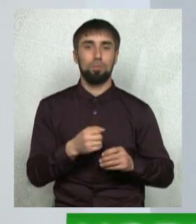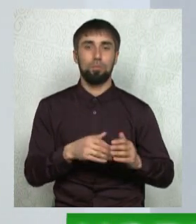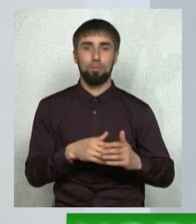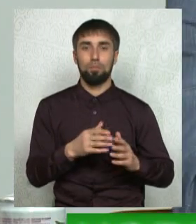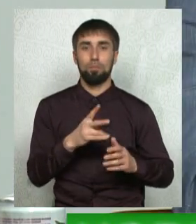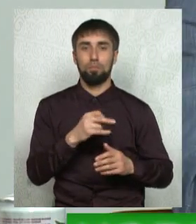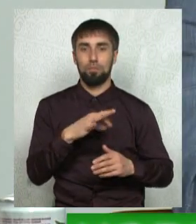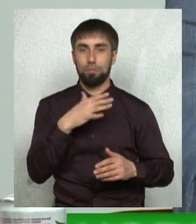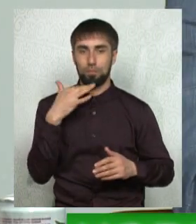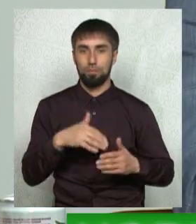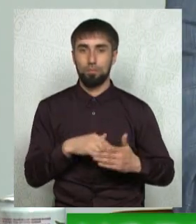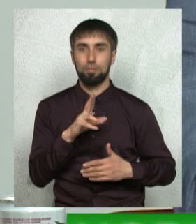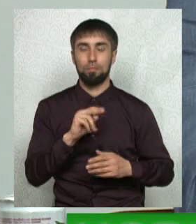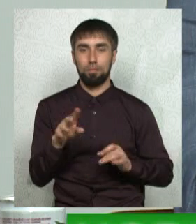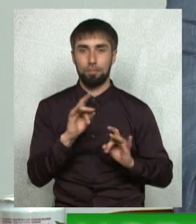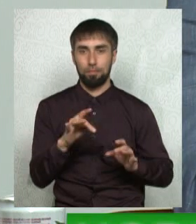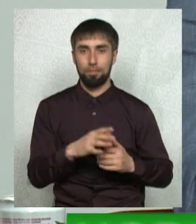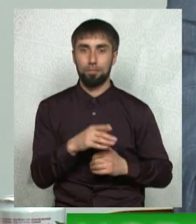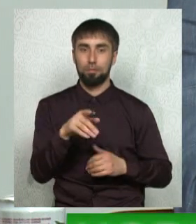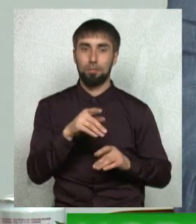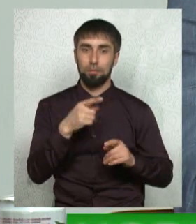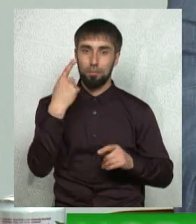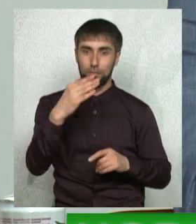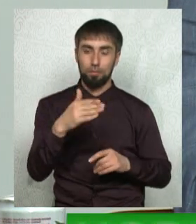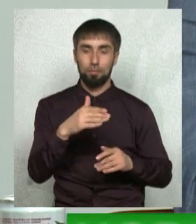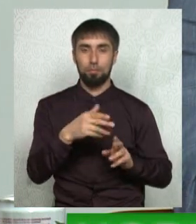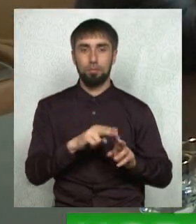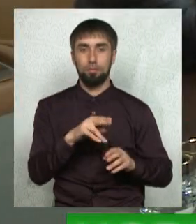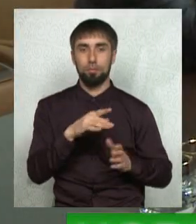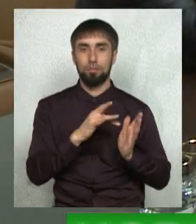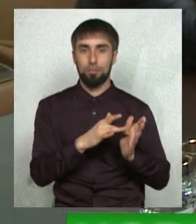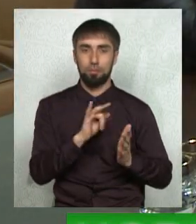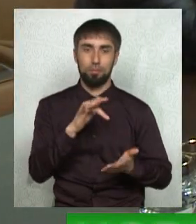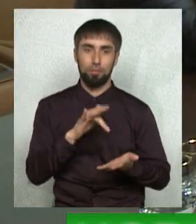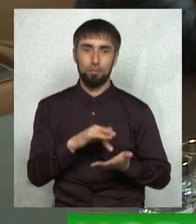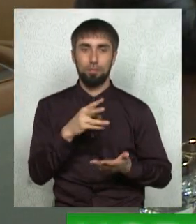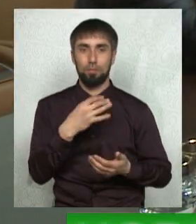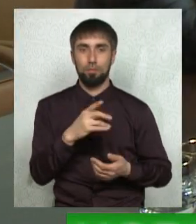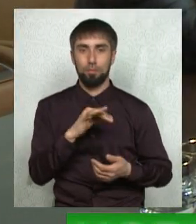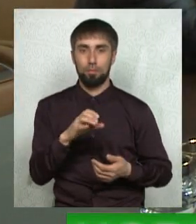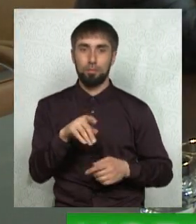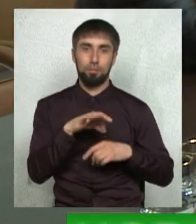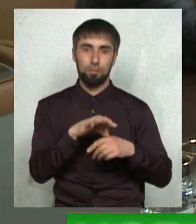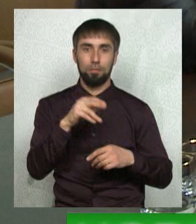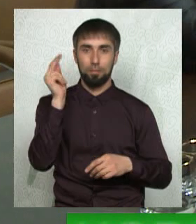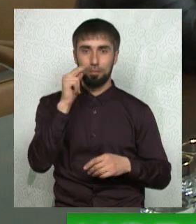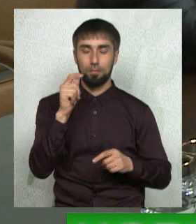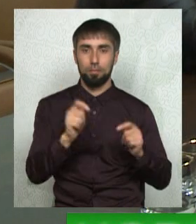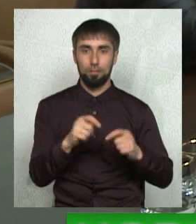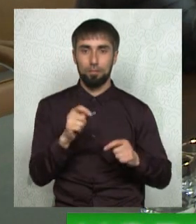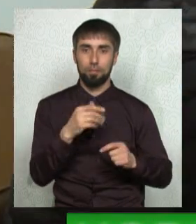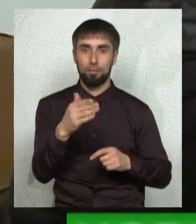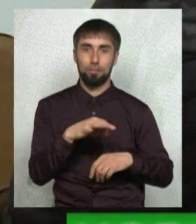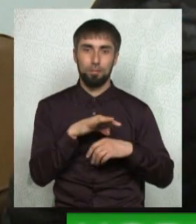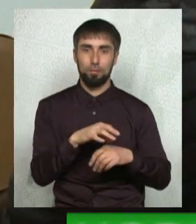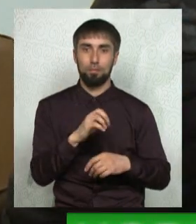им рассказывали. Организатор тренинга – Комитет по туризму Ингушетии и Центр «Мой бизнес». Здесь и проходит обучающий семинар. Его